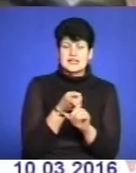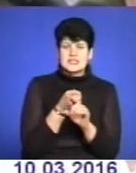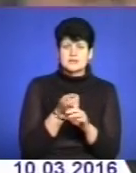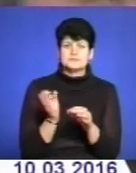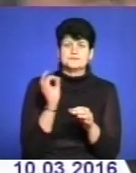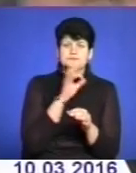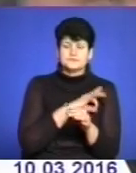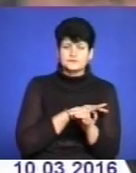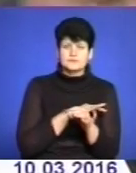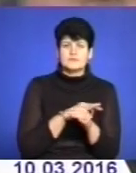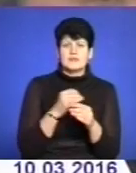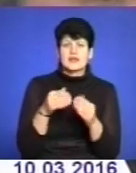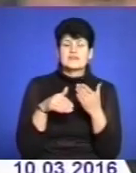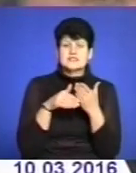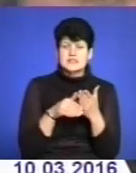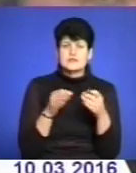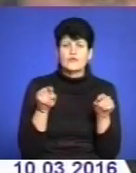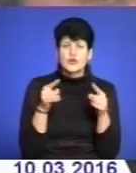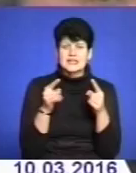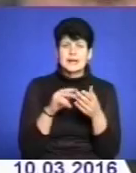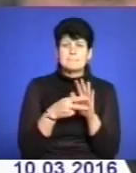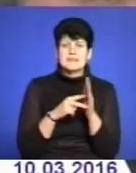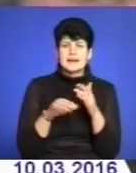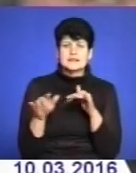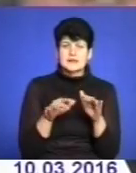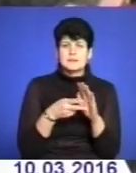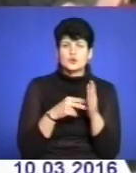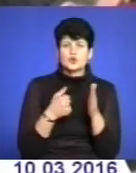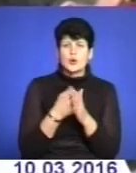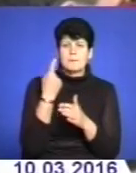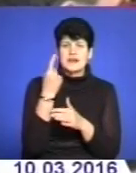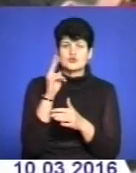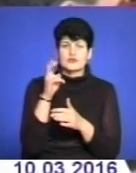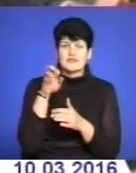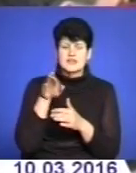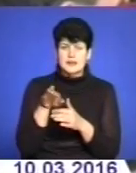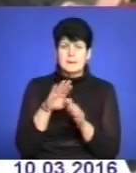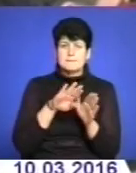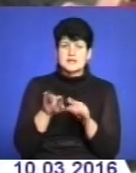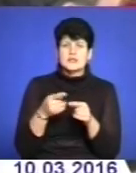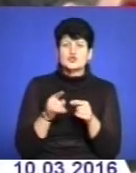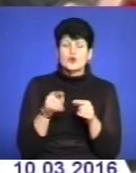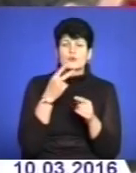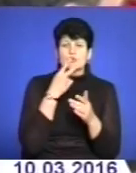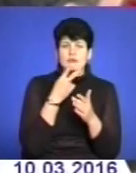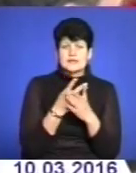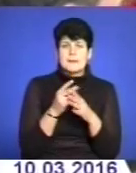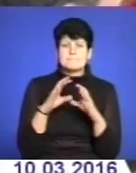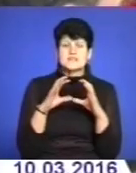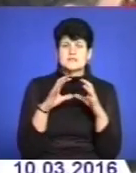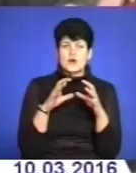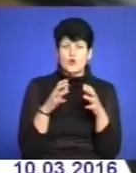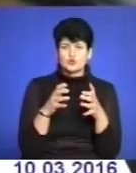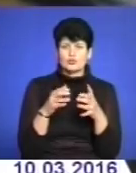інвестицій. Створити план дій для територіальних громад планують до 1 квітня, після чого його репрезентують на міжнародному